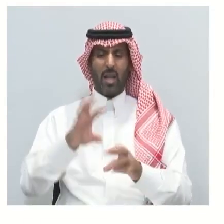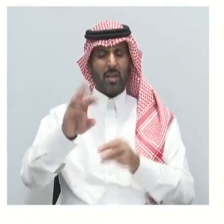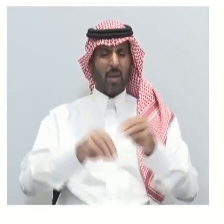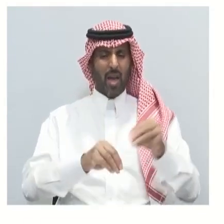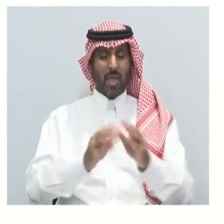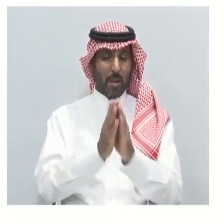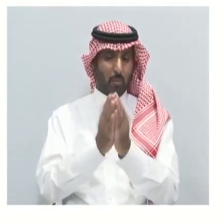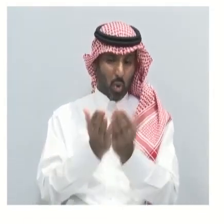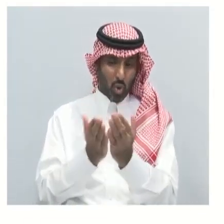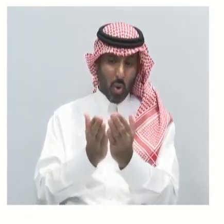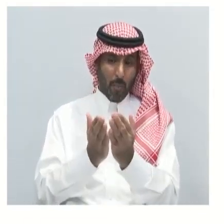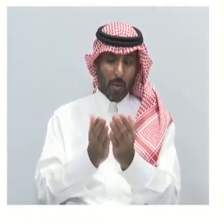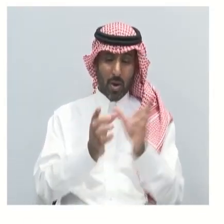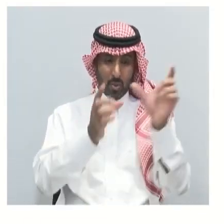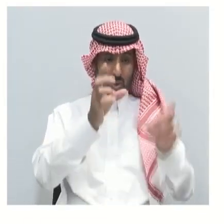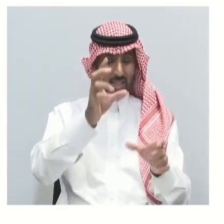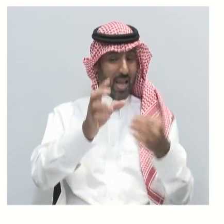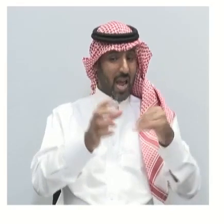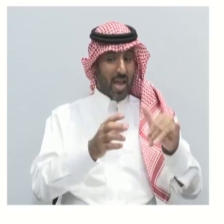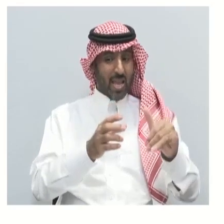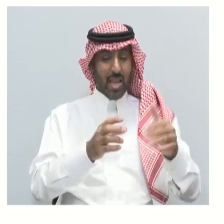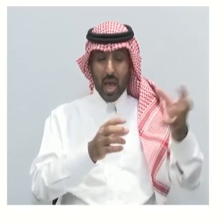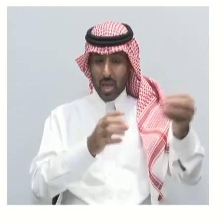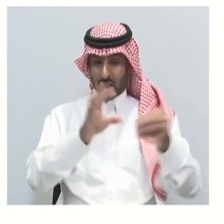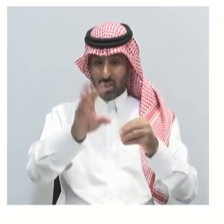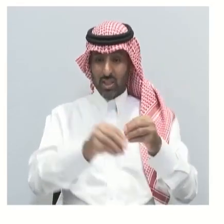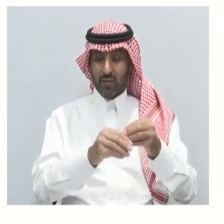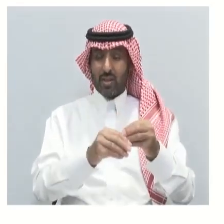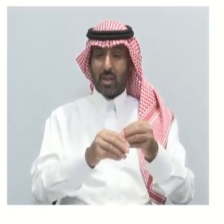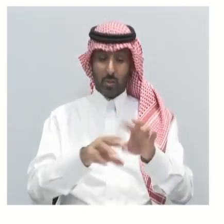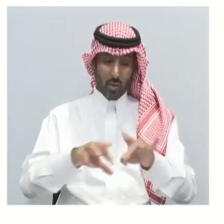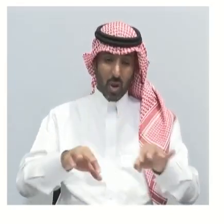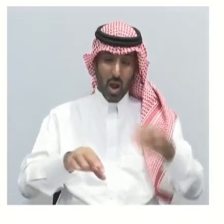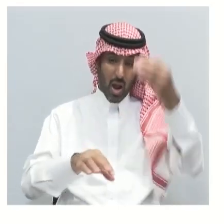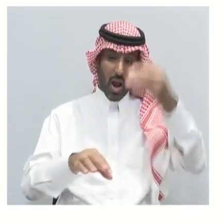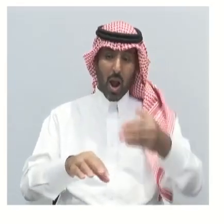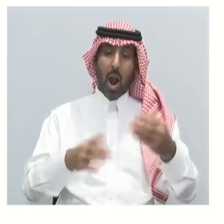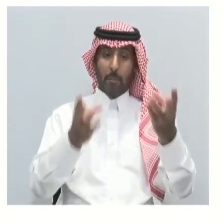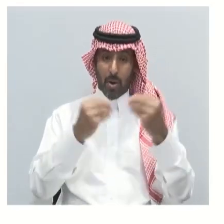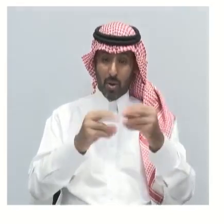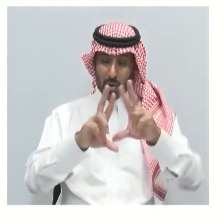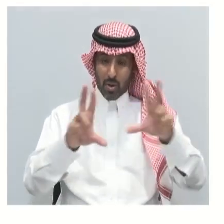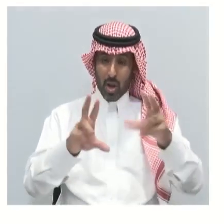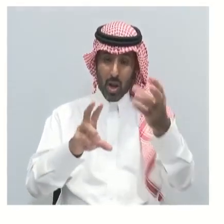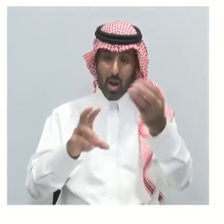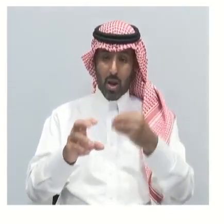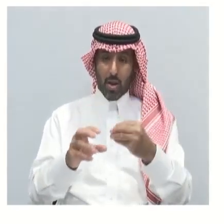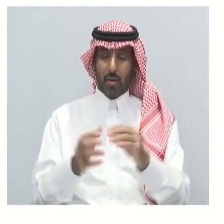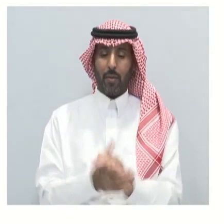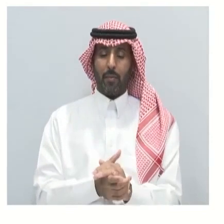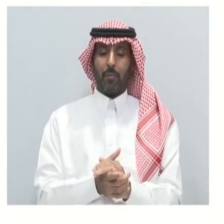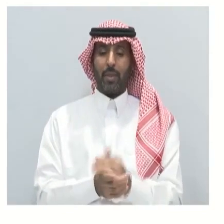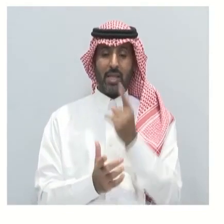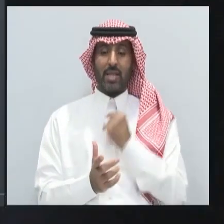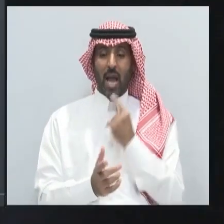ما المقص بادوات البحث هي الوسائل التي يستخدمها الباحث لاجل الحصول على المعلومات التي يحتاجها في بحثه